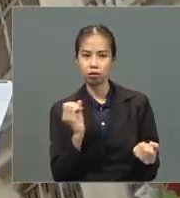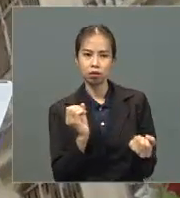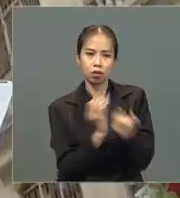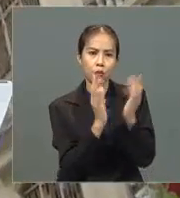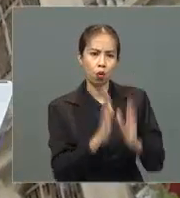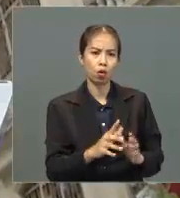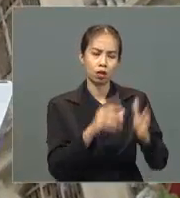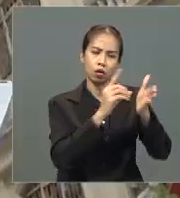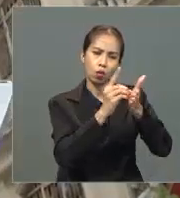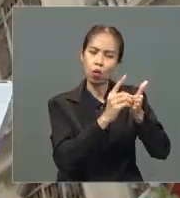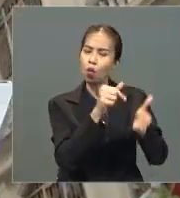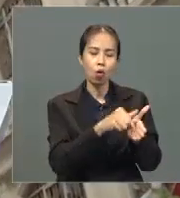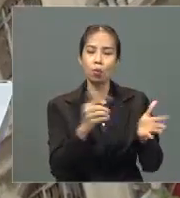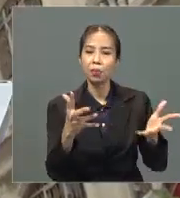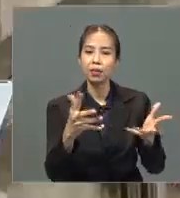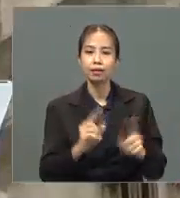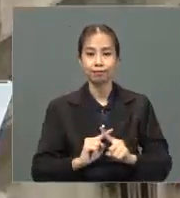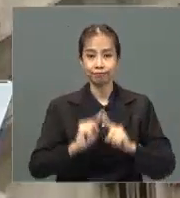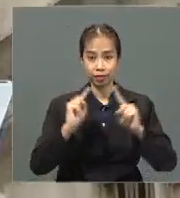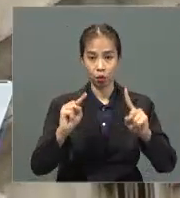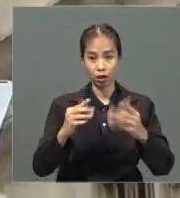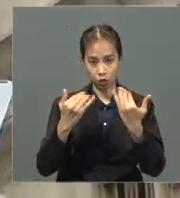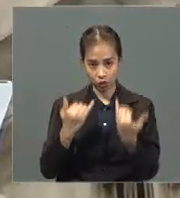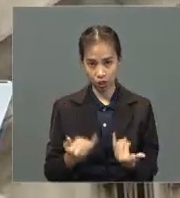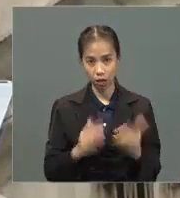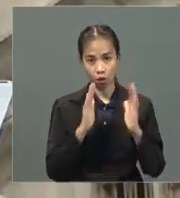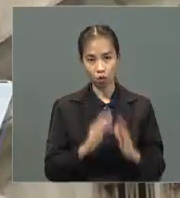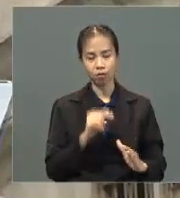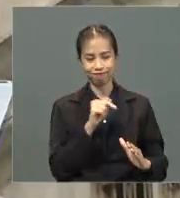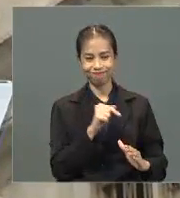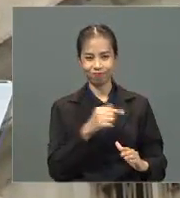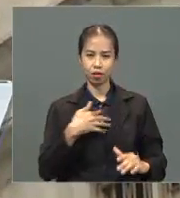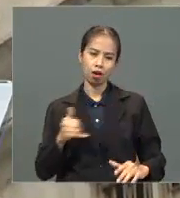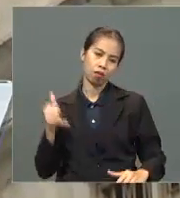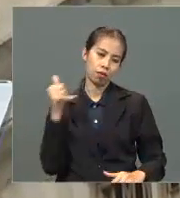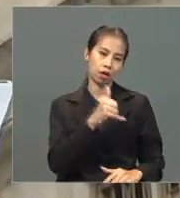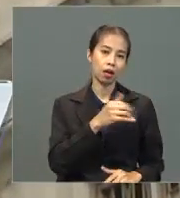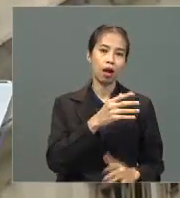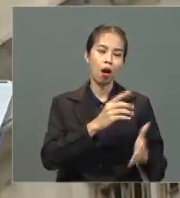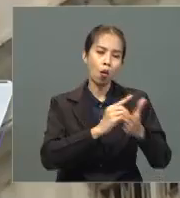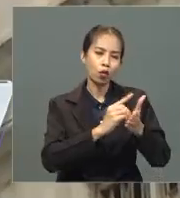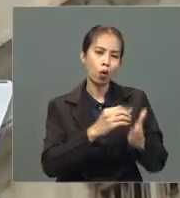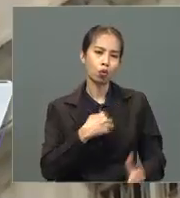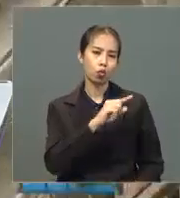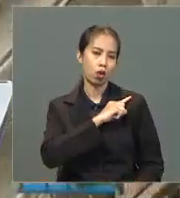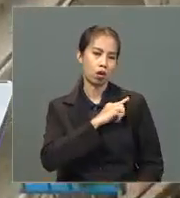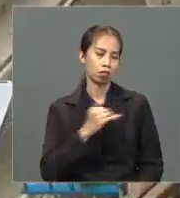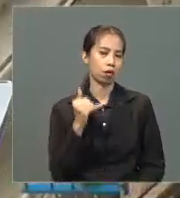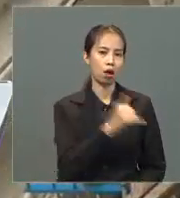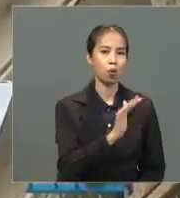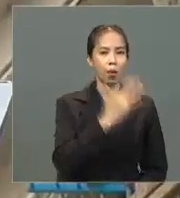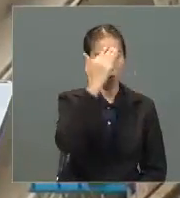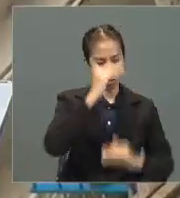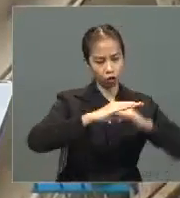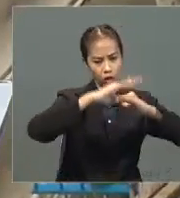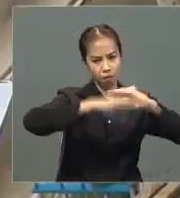กระทบต่อผู้อยู่อาศัยเพียงแต่ตอนนี้นะคะก็ยังไม่ให้ผู้อยู่อาศัยเข้าไปด้านในเพื่อความปลอดภัยและง่ายต่อการหรือซากที่ถล่มลงมา